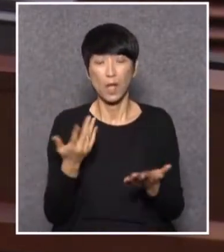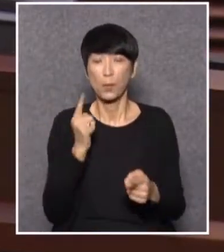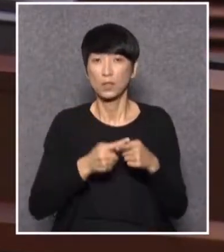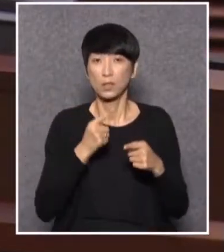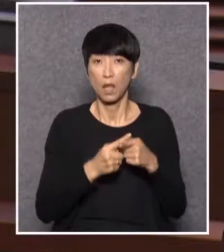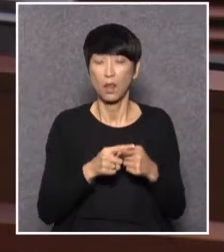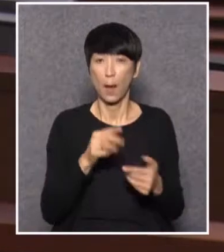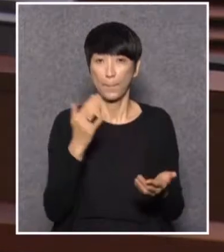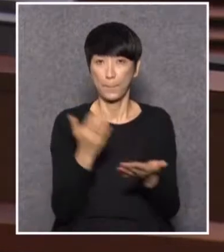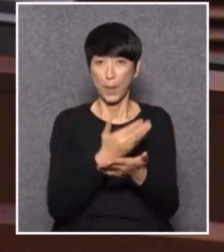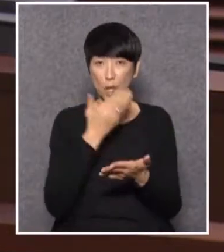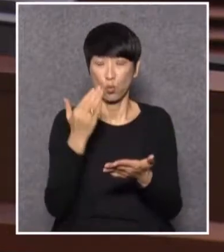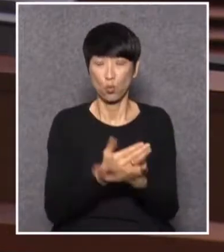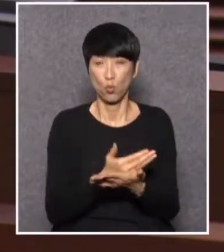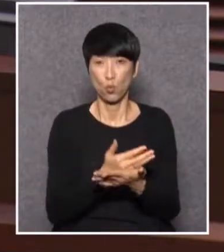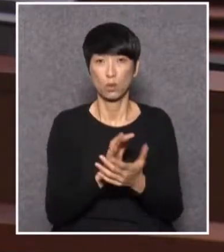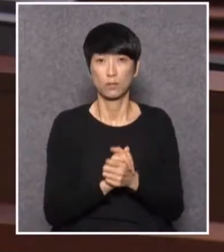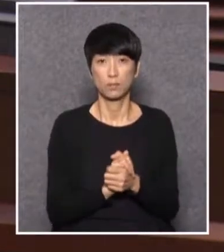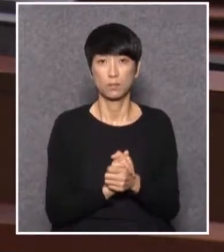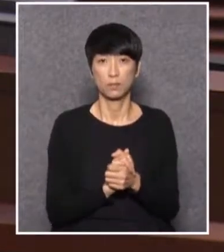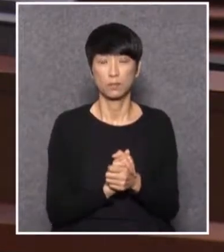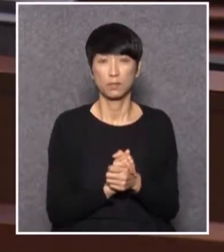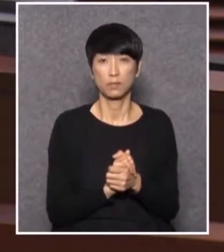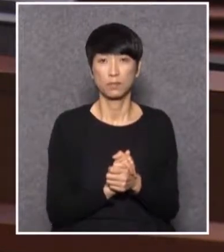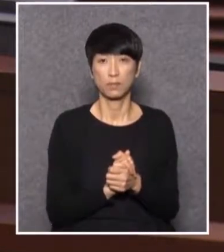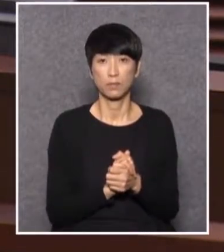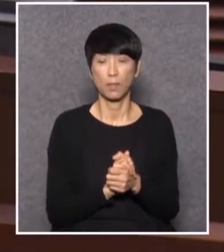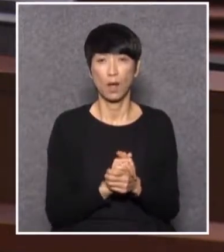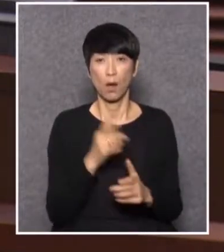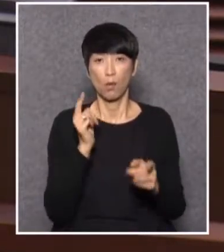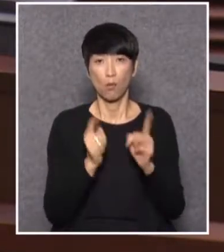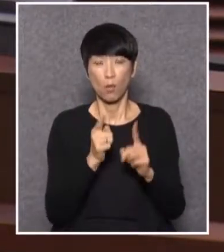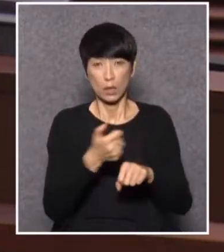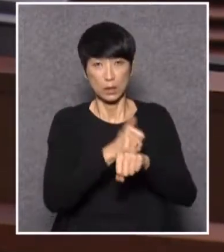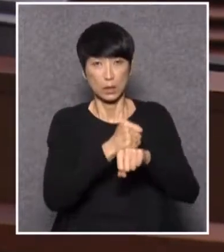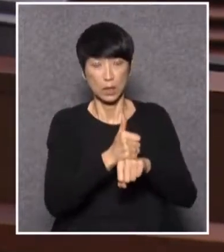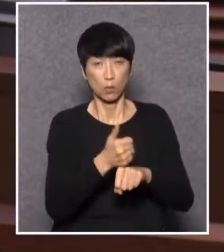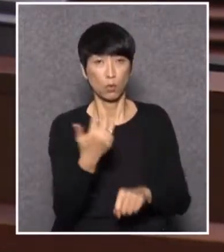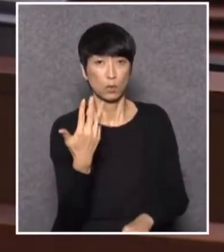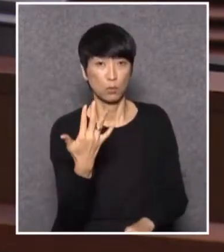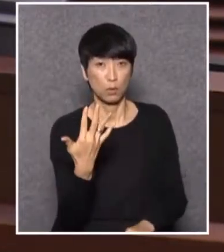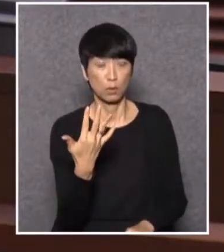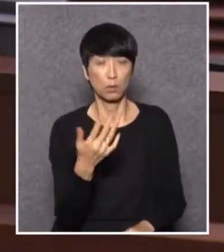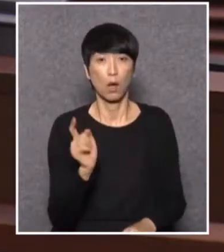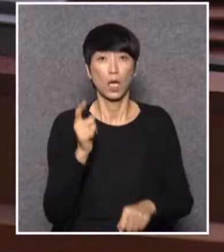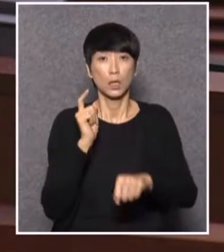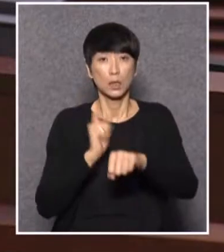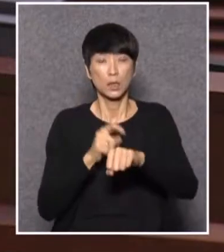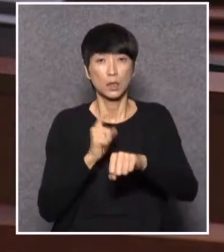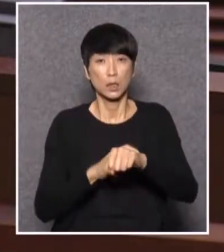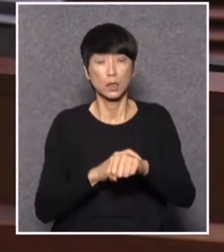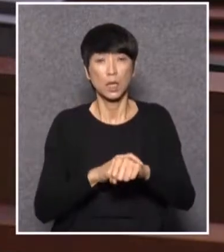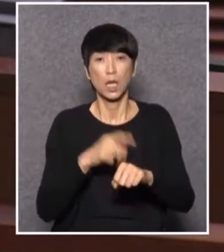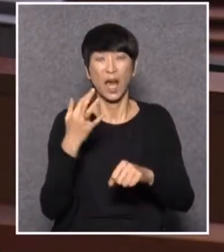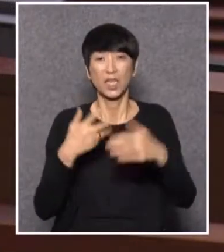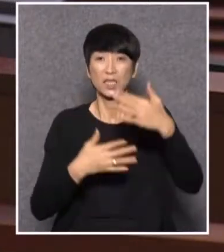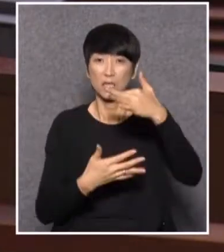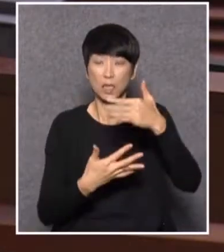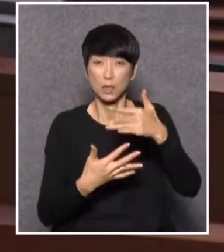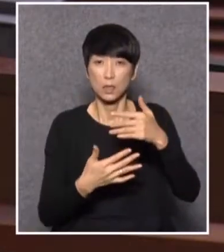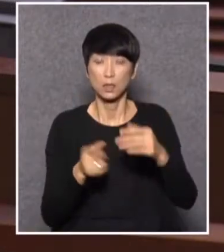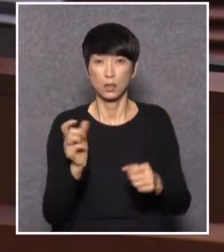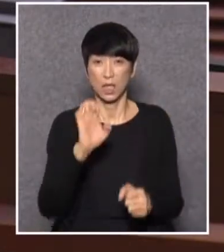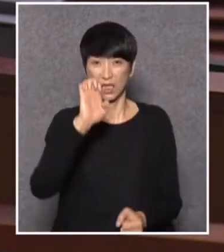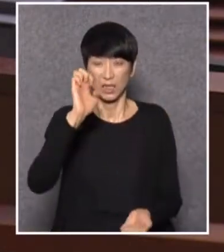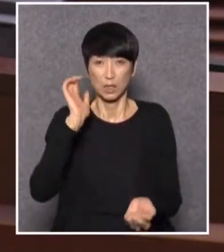切評估過係咪有究竟呢個可能性，定還是要時間上唔係 if 嘅問題，而係幾時嘅問題會有伊波